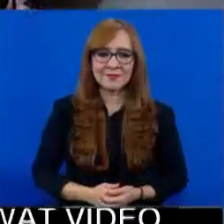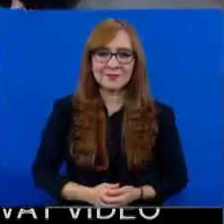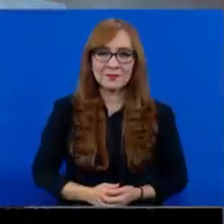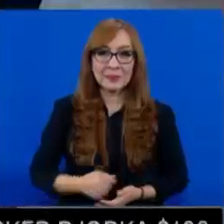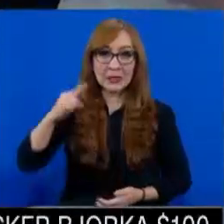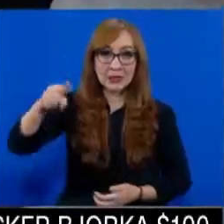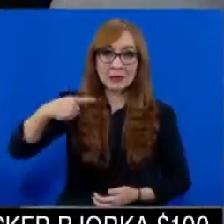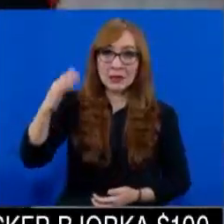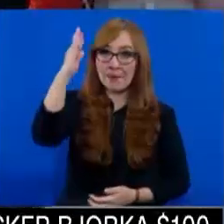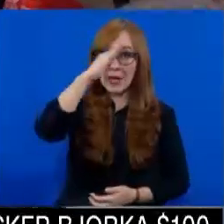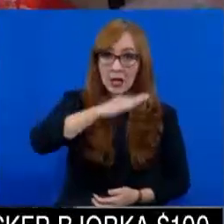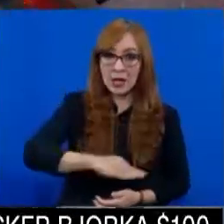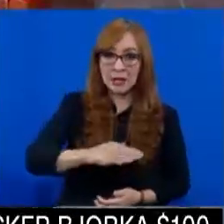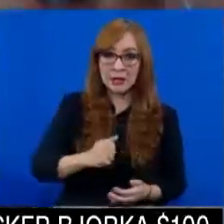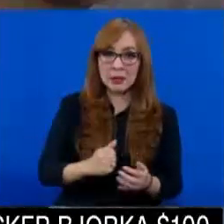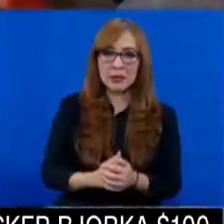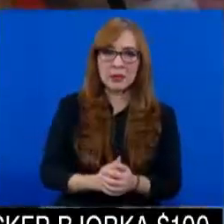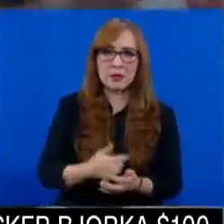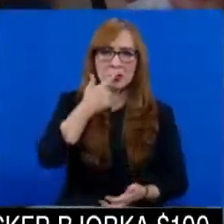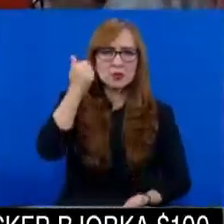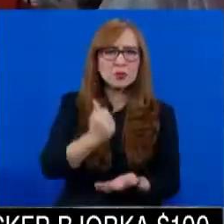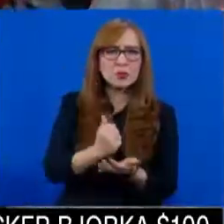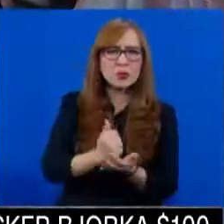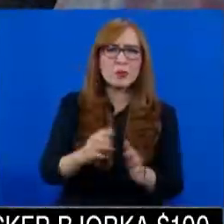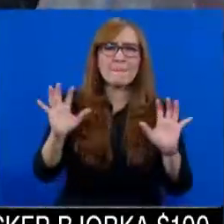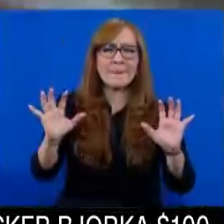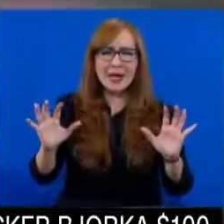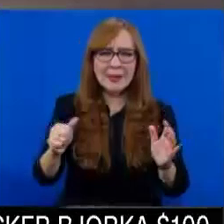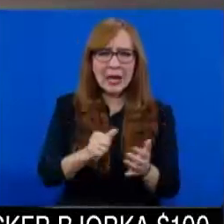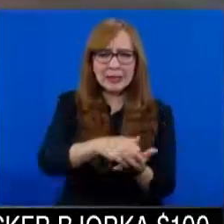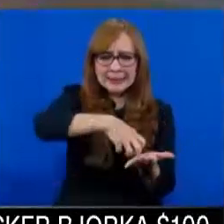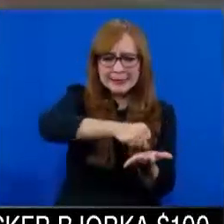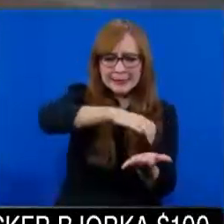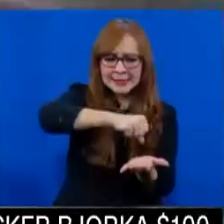Setiap hari tempat ini bisa menghabiskan ratusan butir santan kelapa.